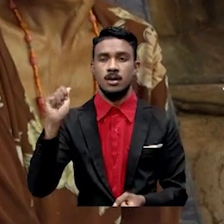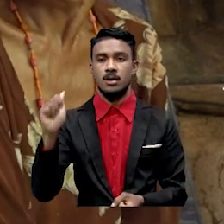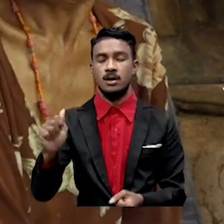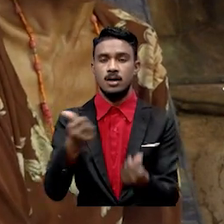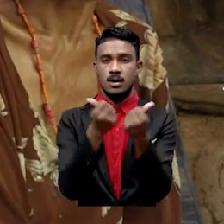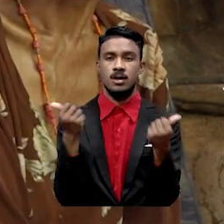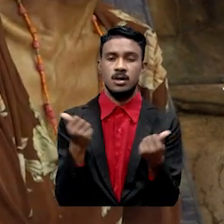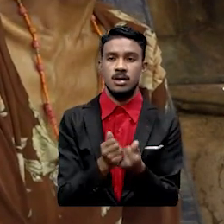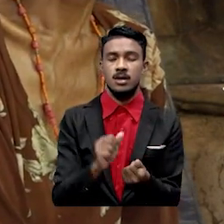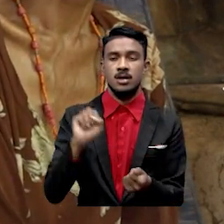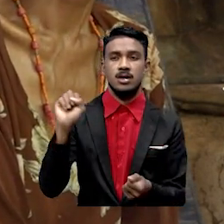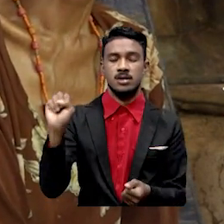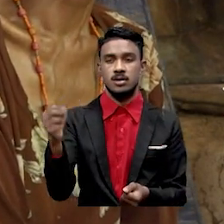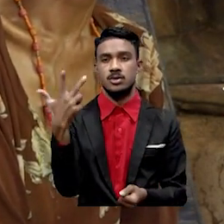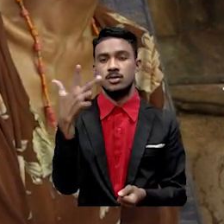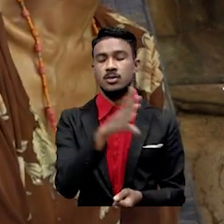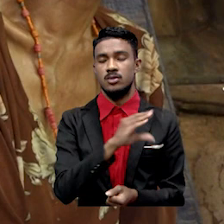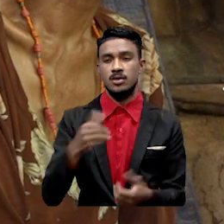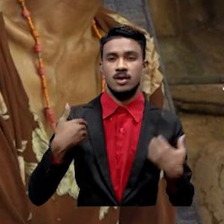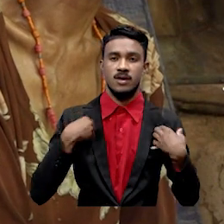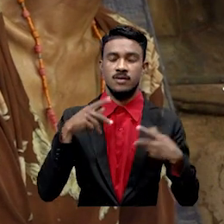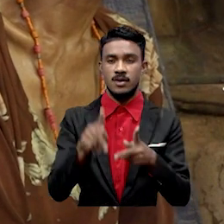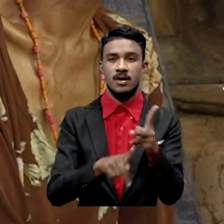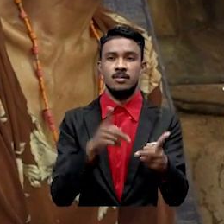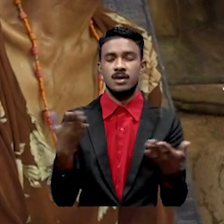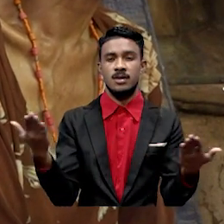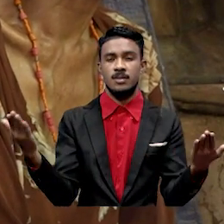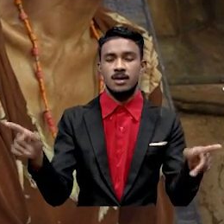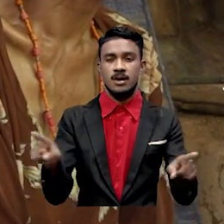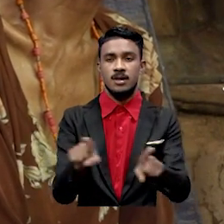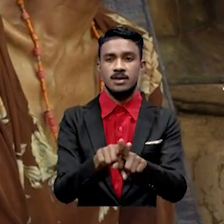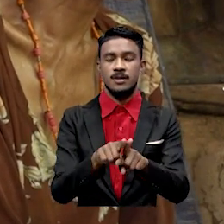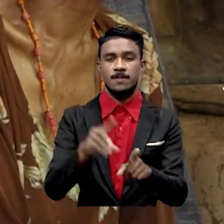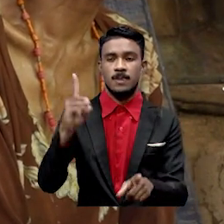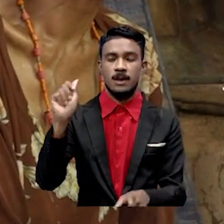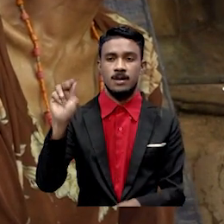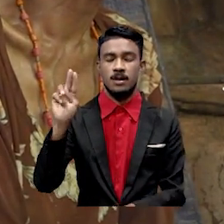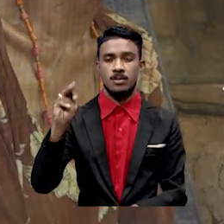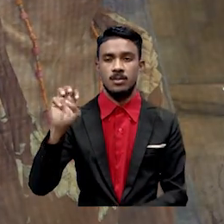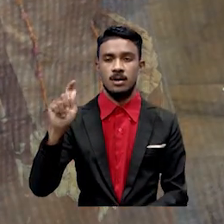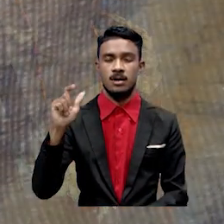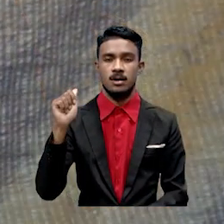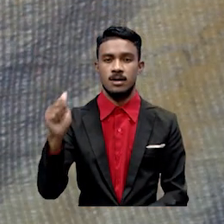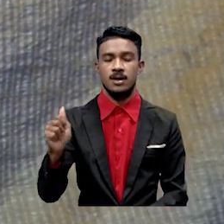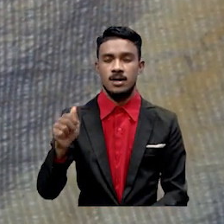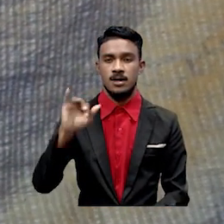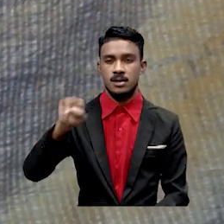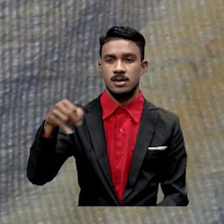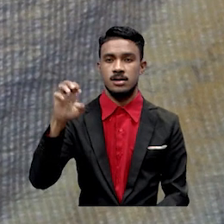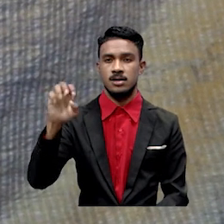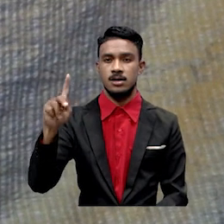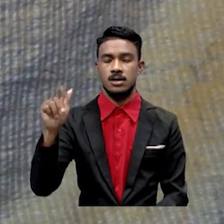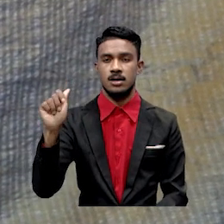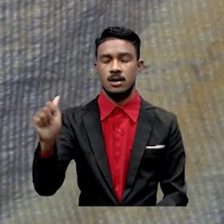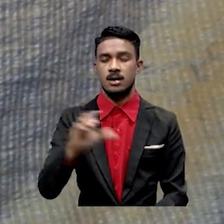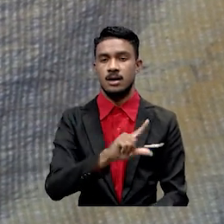sanu resintolu nebe ia mos povo vulnerável hanesang ina faluk daumeta. Zeca afirma hanesang autoridade lokal